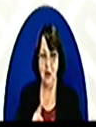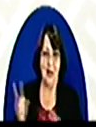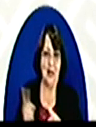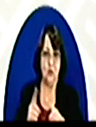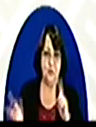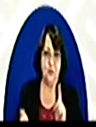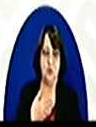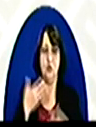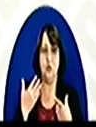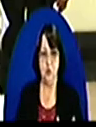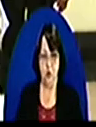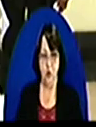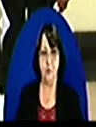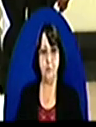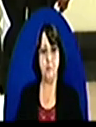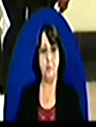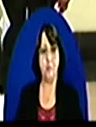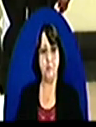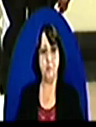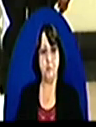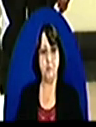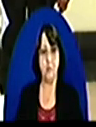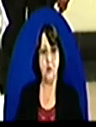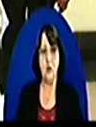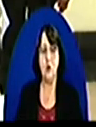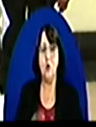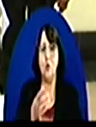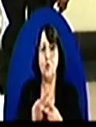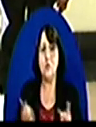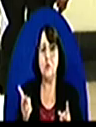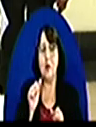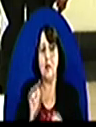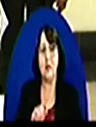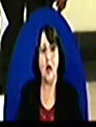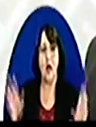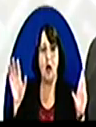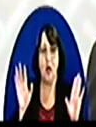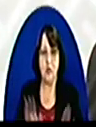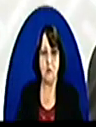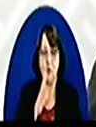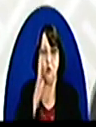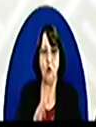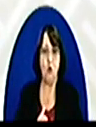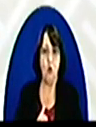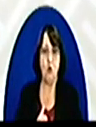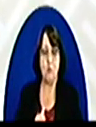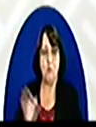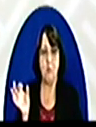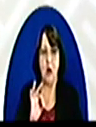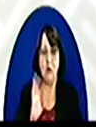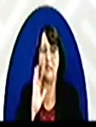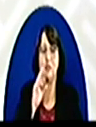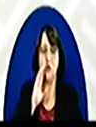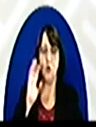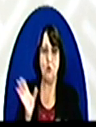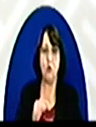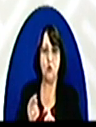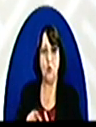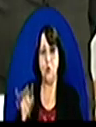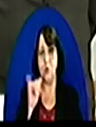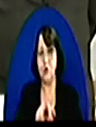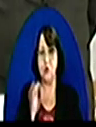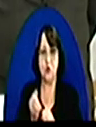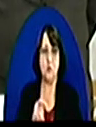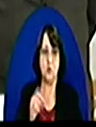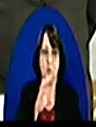хүлээлэг нэгдгийг бас сануулж байна. Харин үндэсний их баяр наадмыг эрсдлүүгээр зохион байгуулах боломжтой. Улсын онцгой